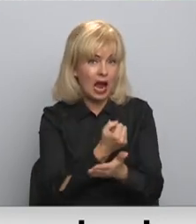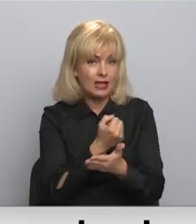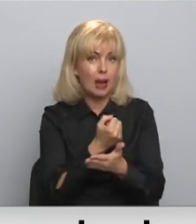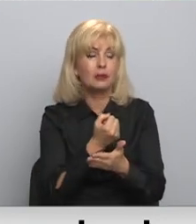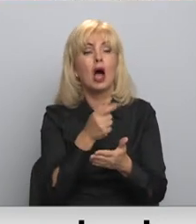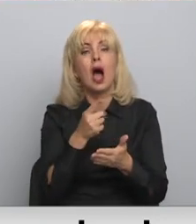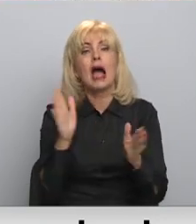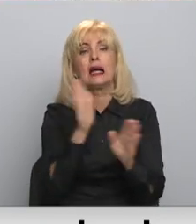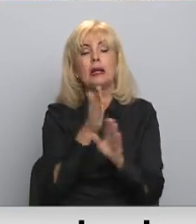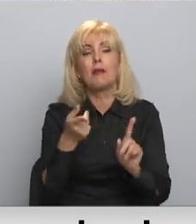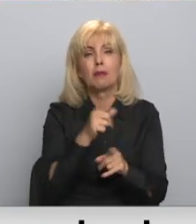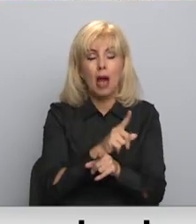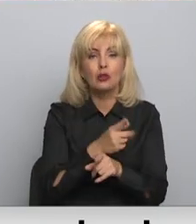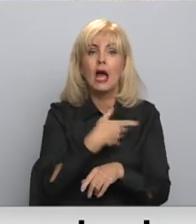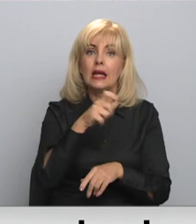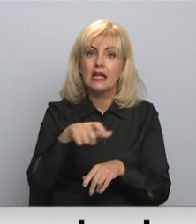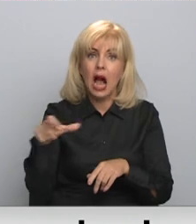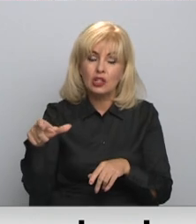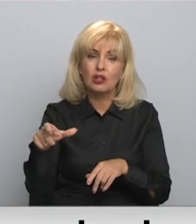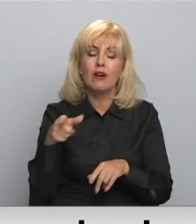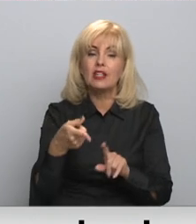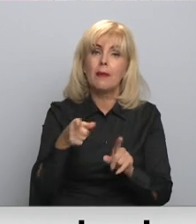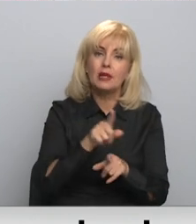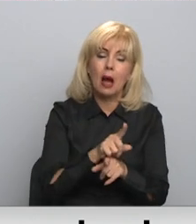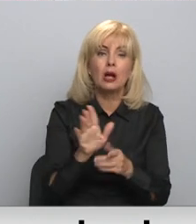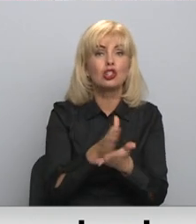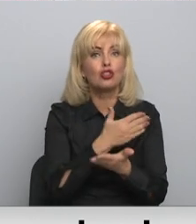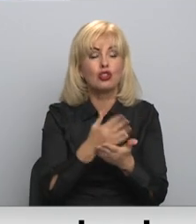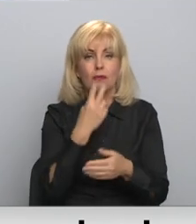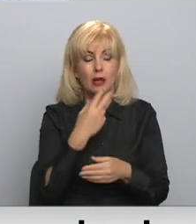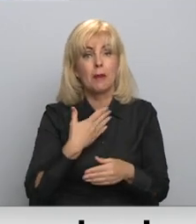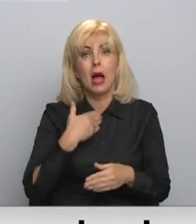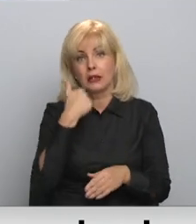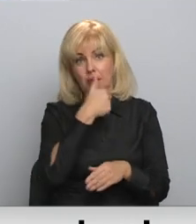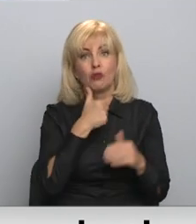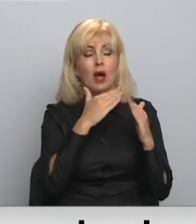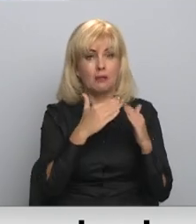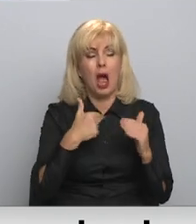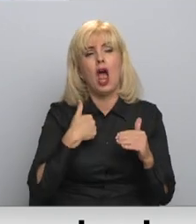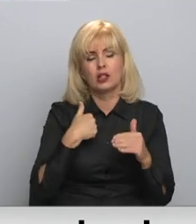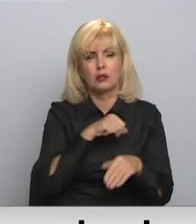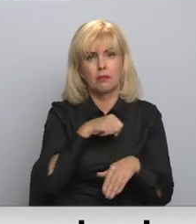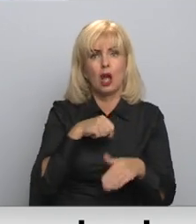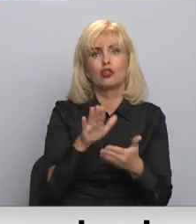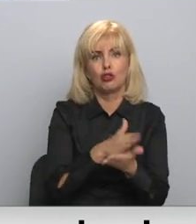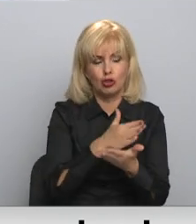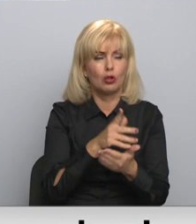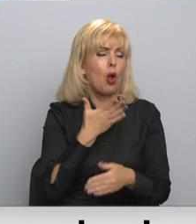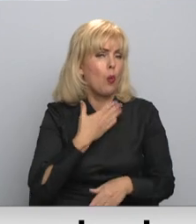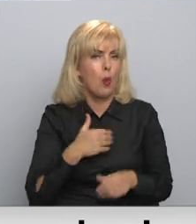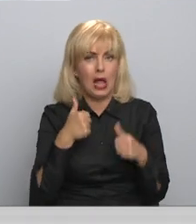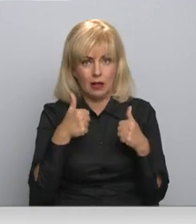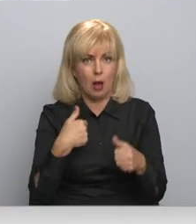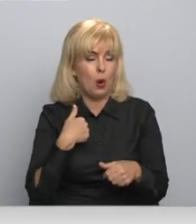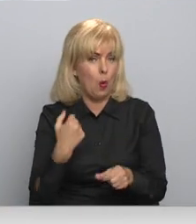ir jāmaina iedzīvotāju atkritumu šķirošanas paradumi. Ja man ir privāta māja, es šķiroju, es jūtu labumu no tā, ko es